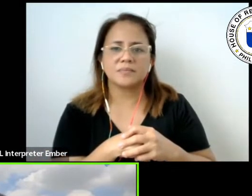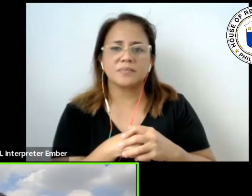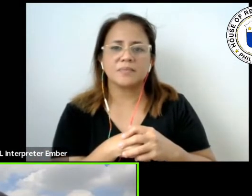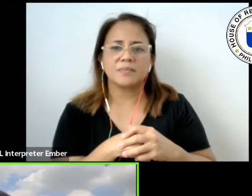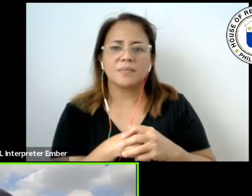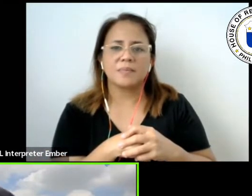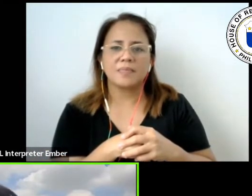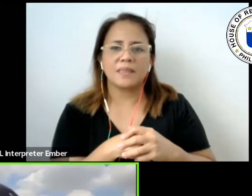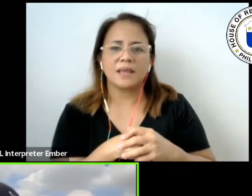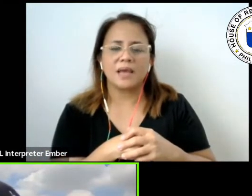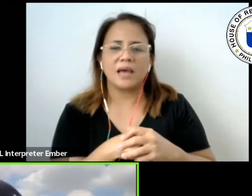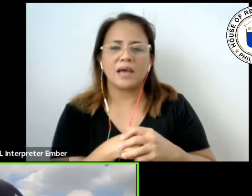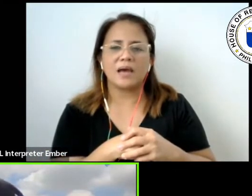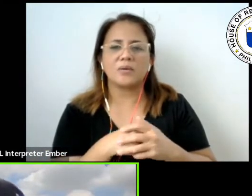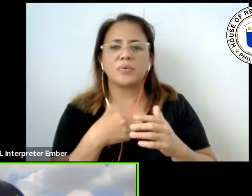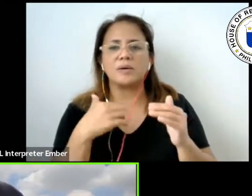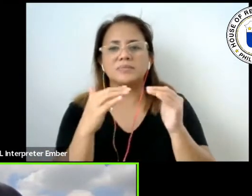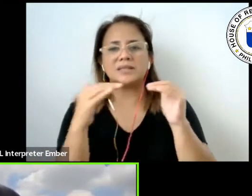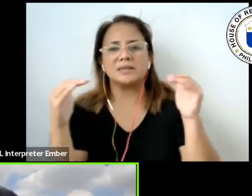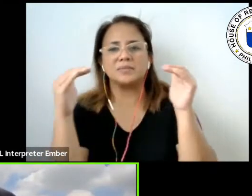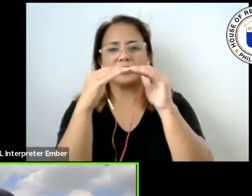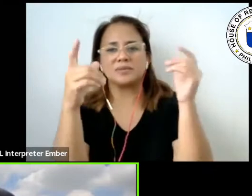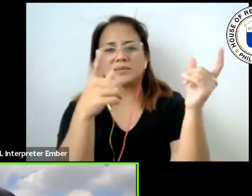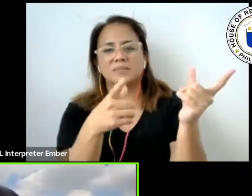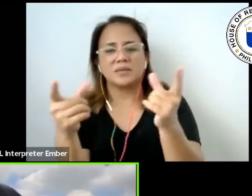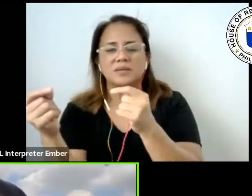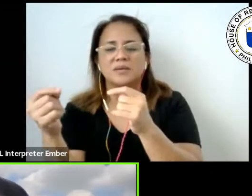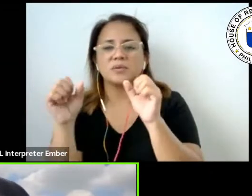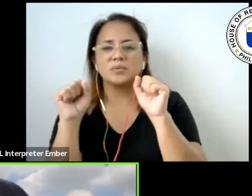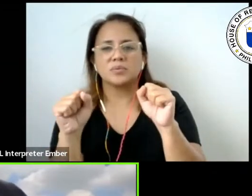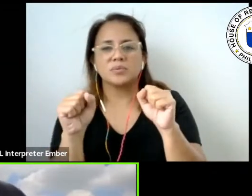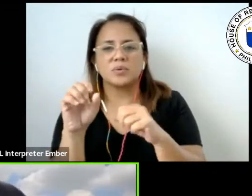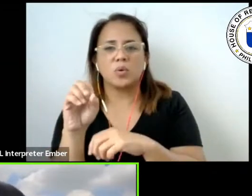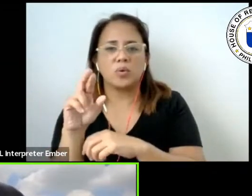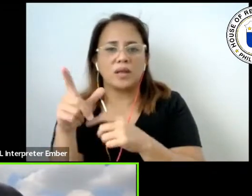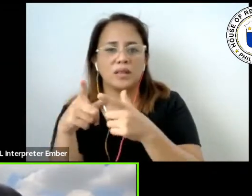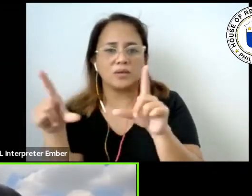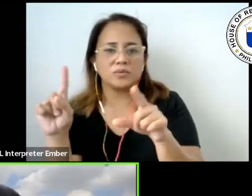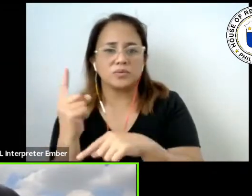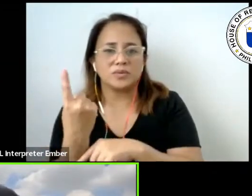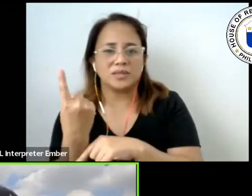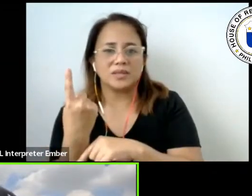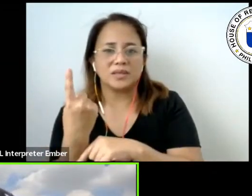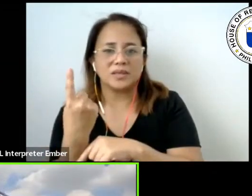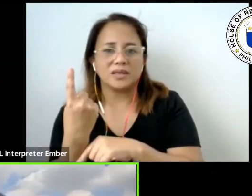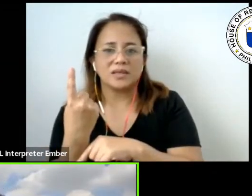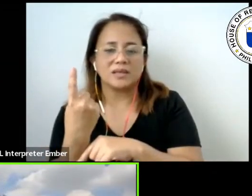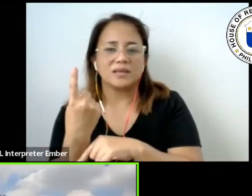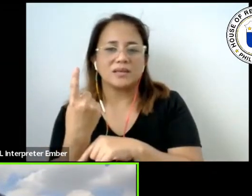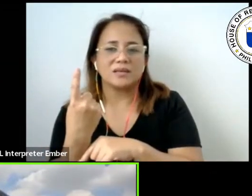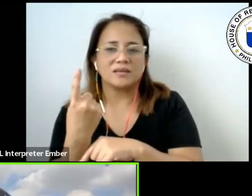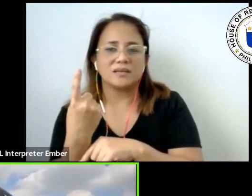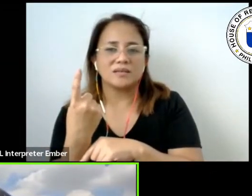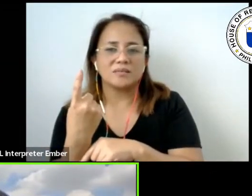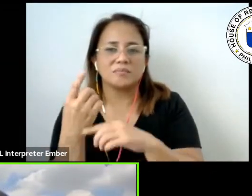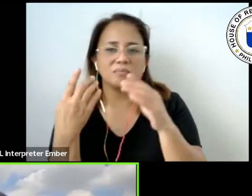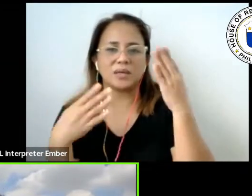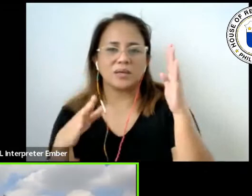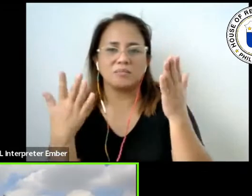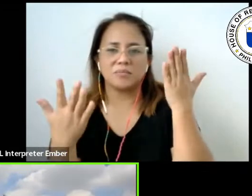Kasi po mayroong levels ng implementation. Pwedeng oral language lang. Kagaya sa